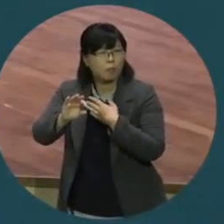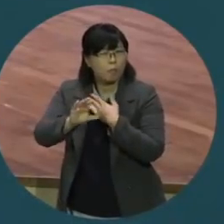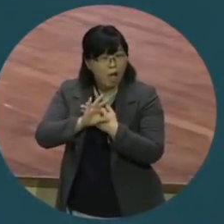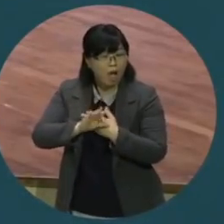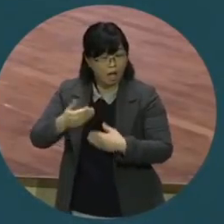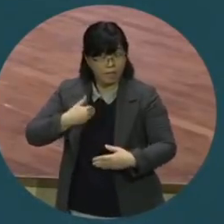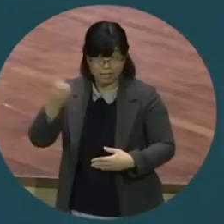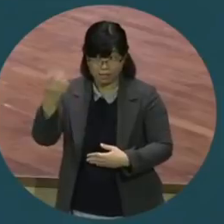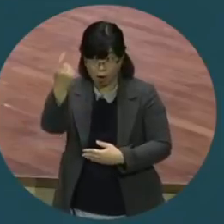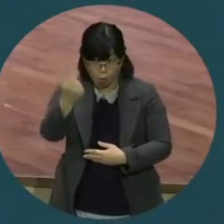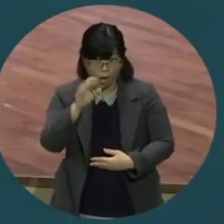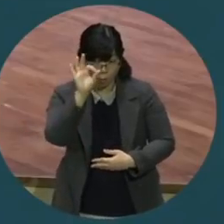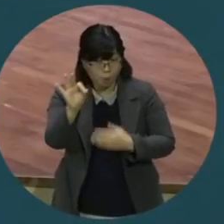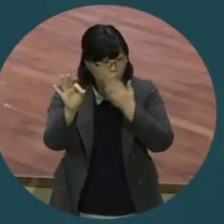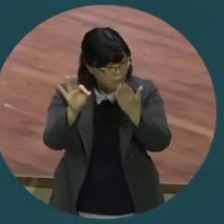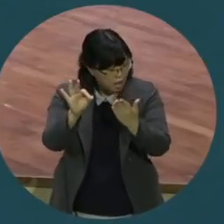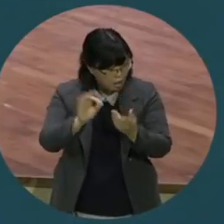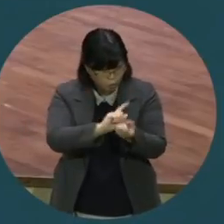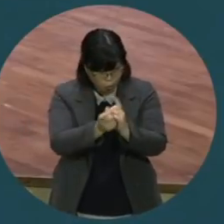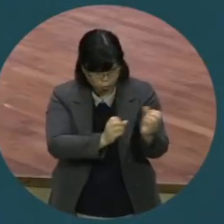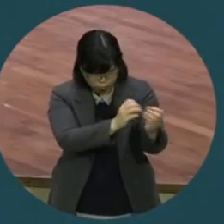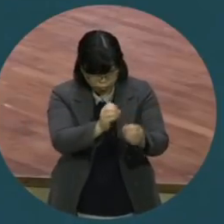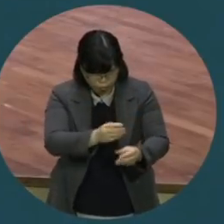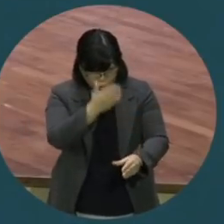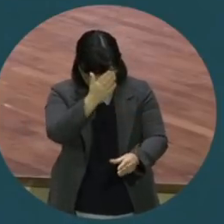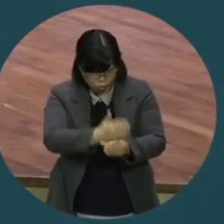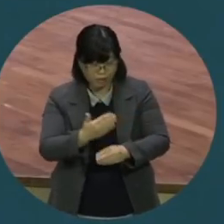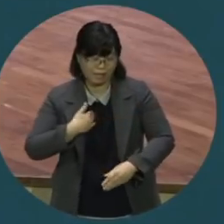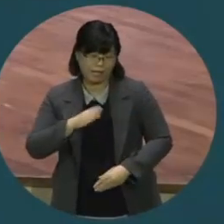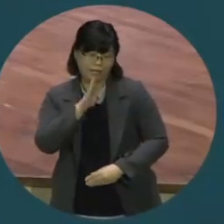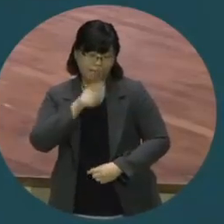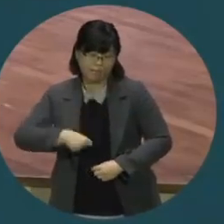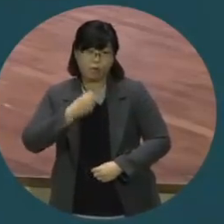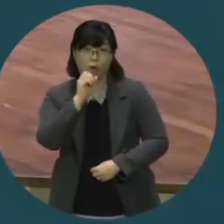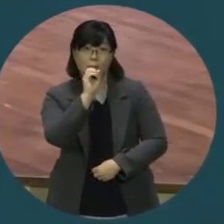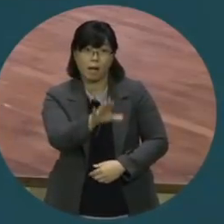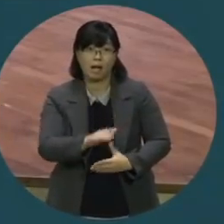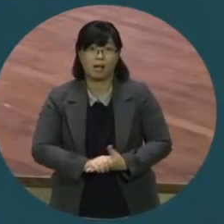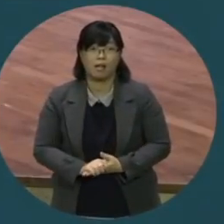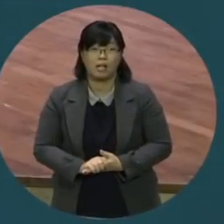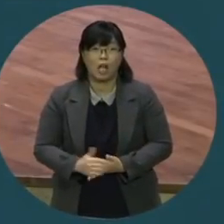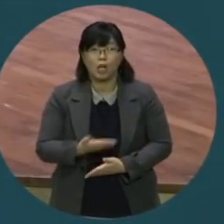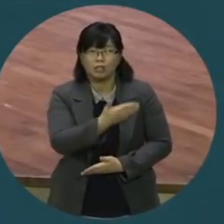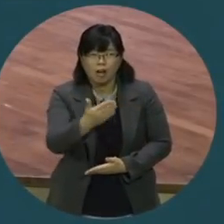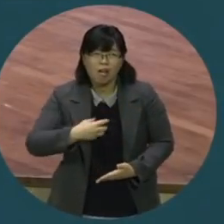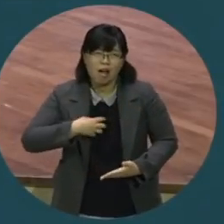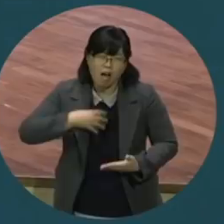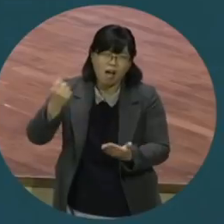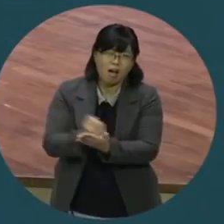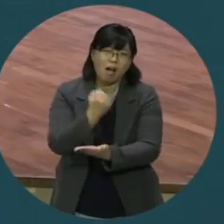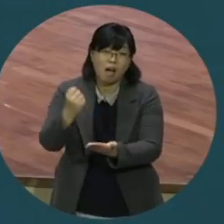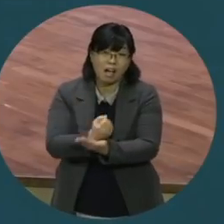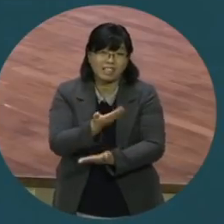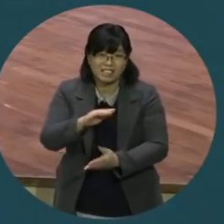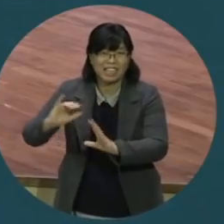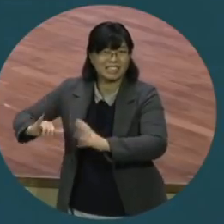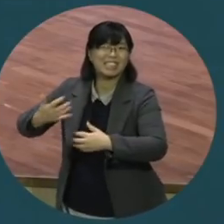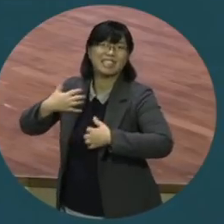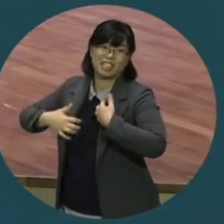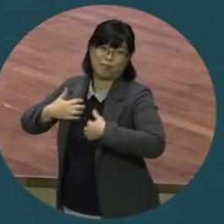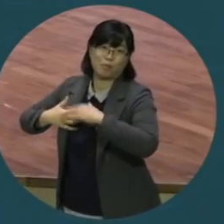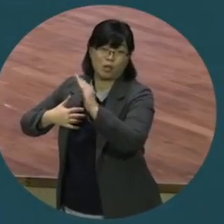서로 문의하느냐? 내가 진실로 진실로 너희에게 이르노니 너희는 곡하고 애통하겠으나 세상은